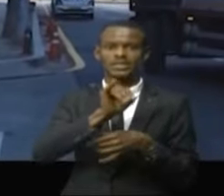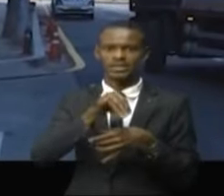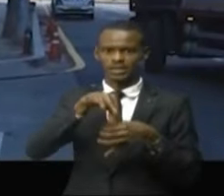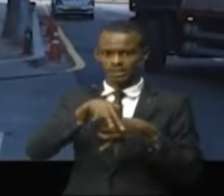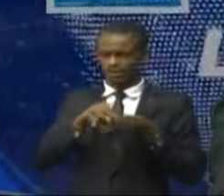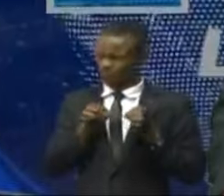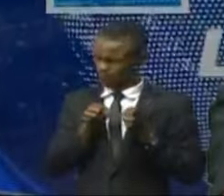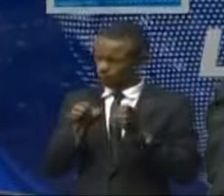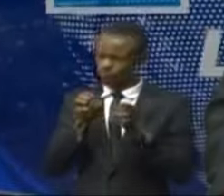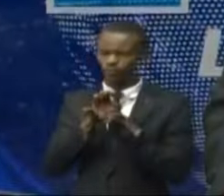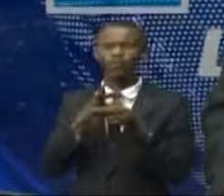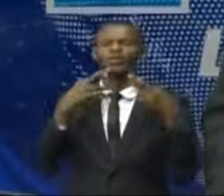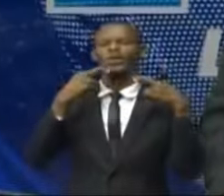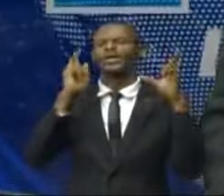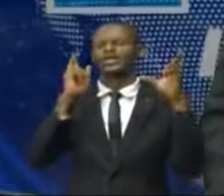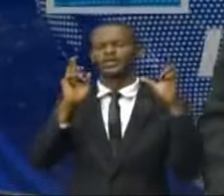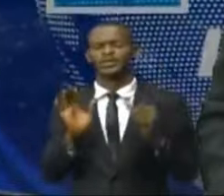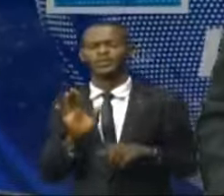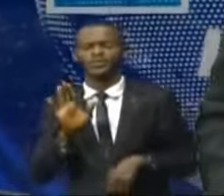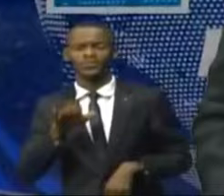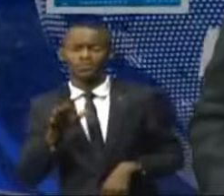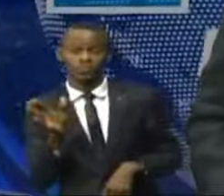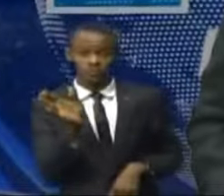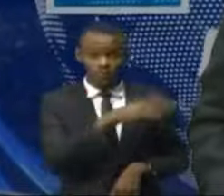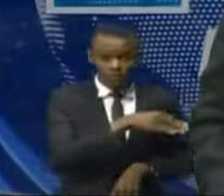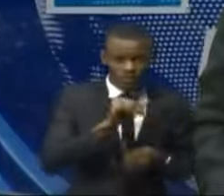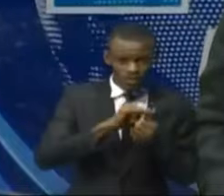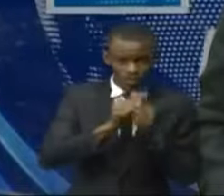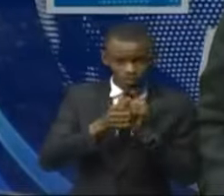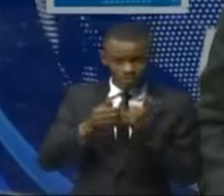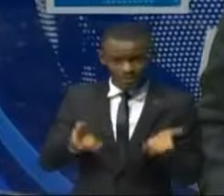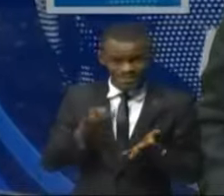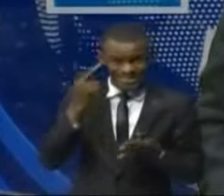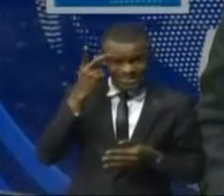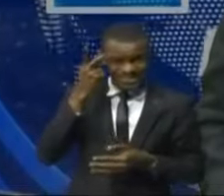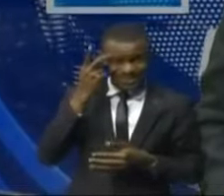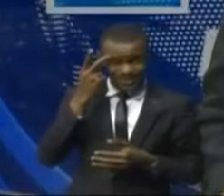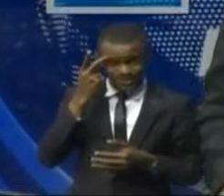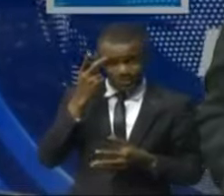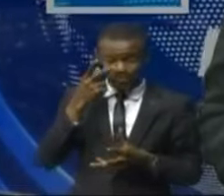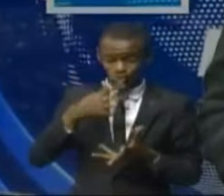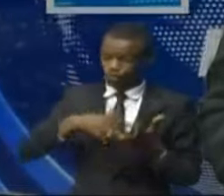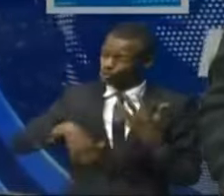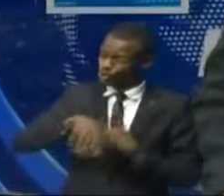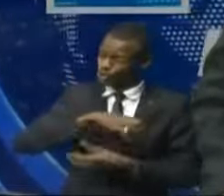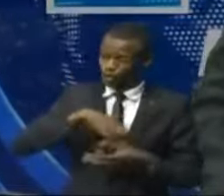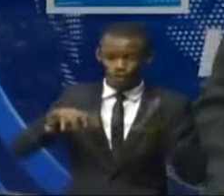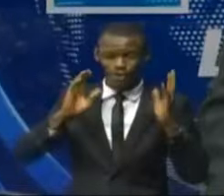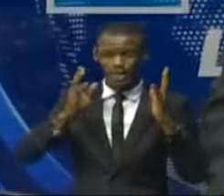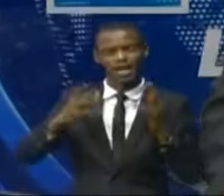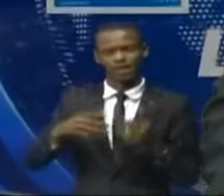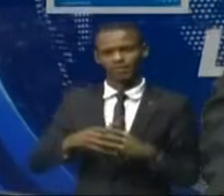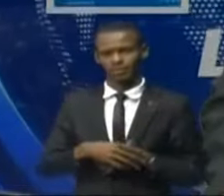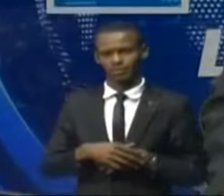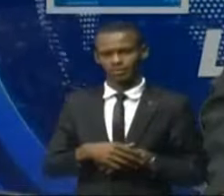scrutin. Insécurité grandissante à Kinshasa. Les bourgmestres des 24 communes ont porté le dossier au